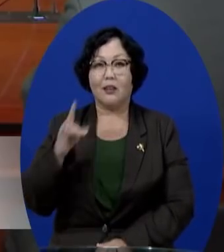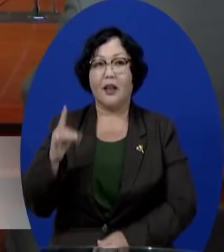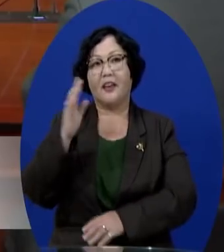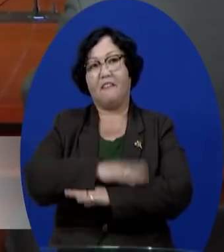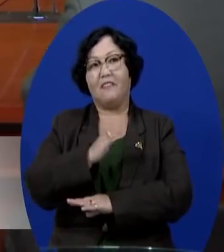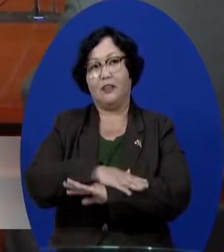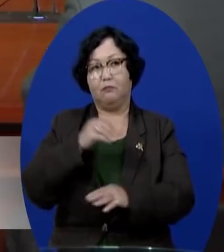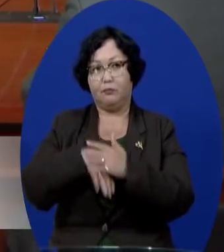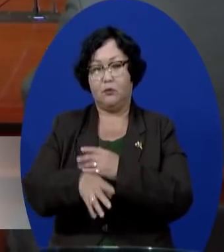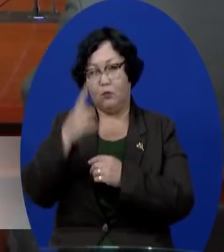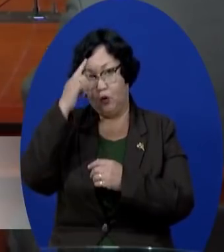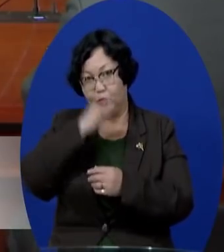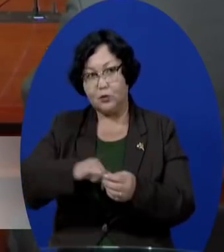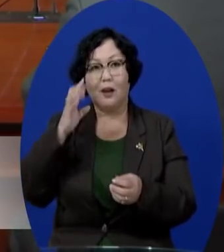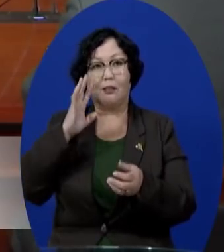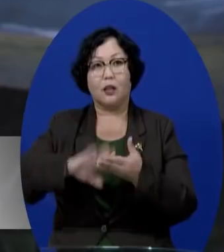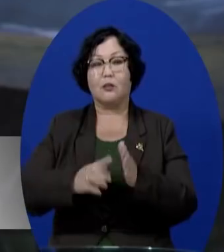дэлхийд сурчлахаар зорж байгаа юм байна.